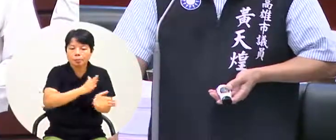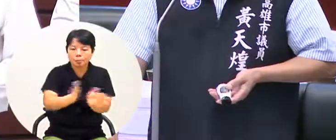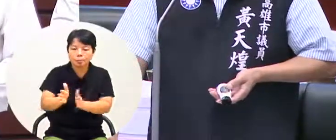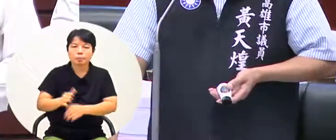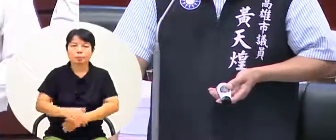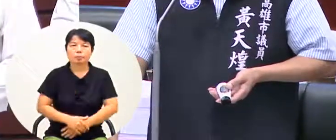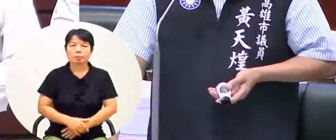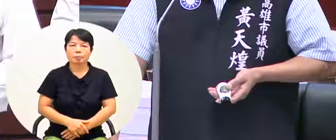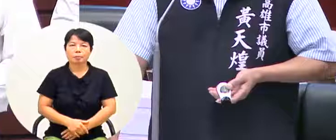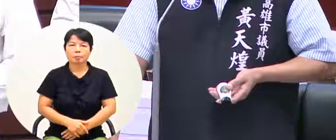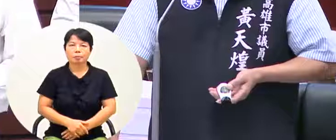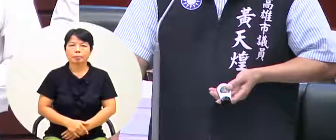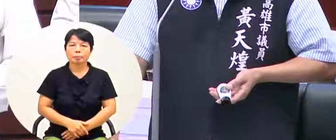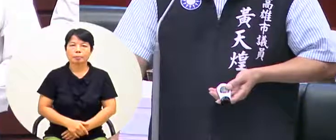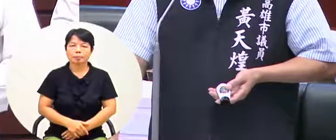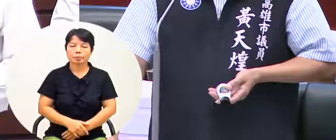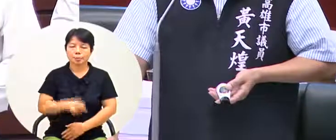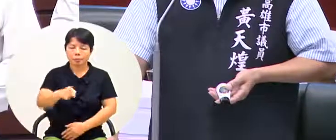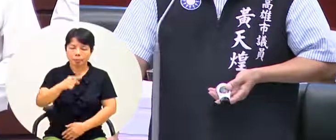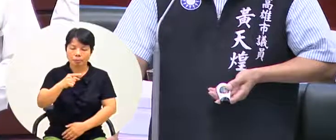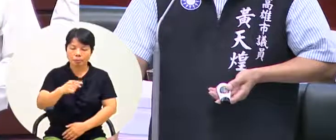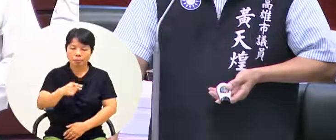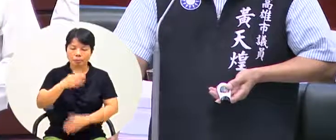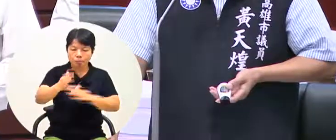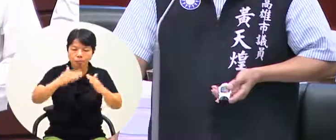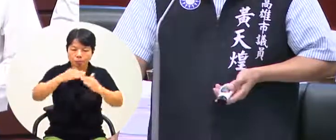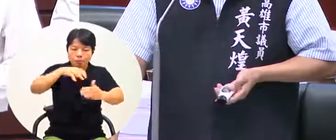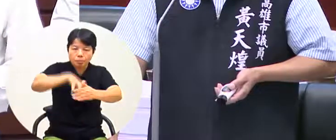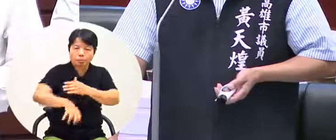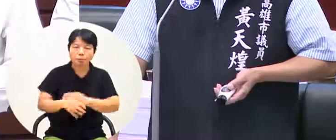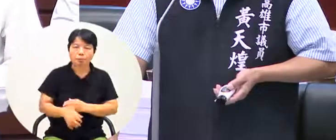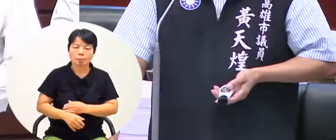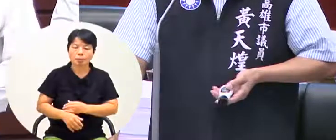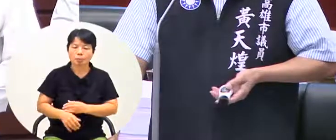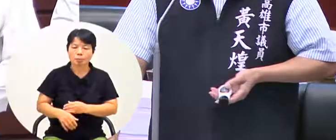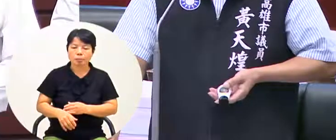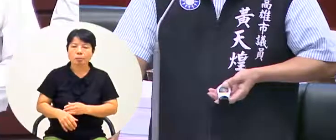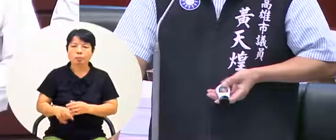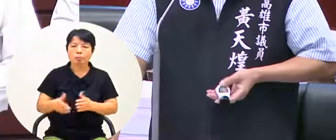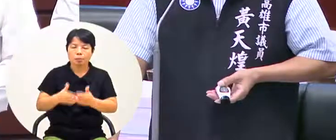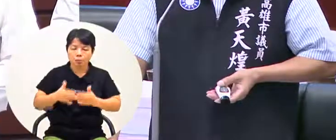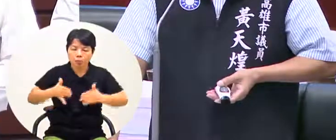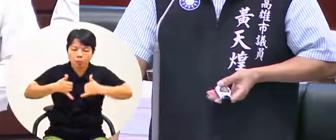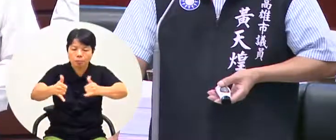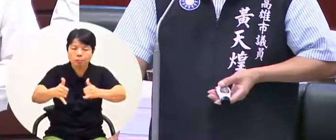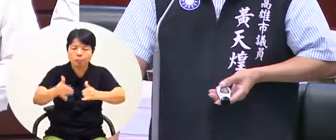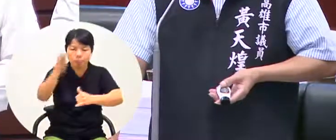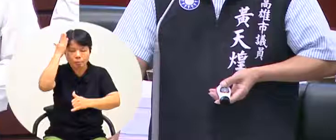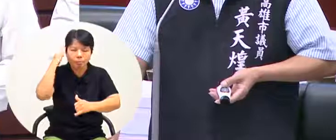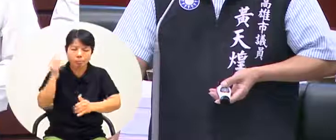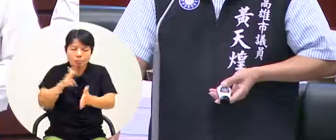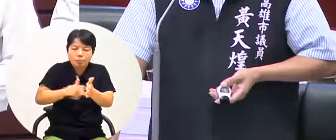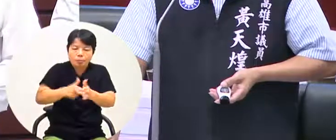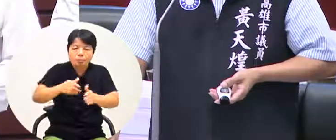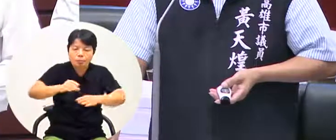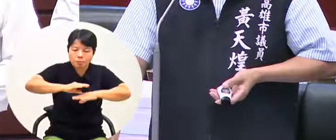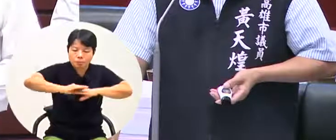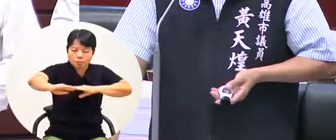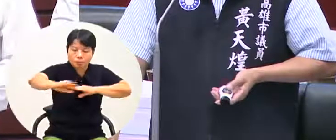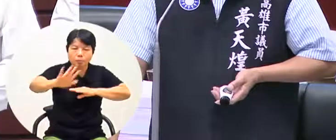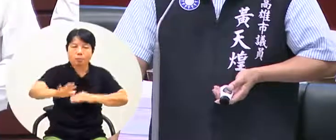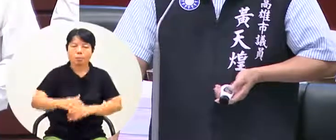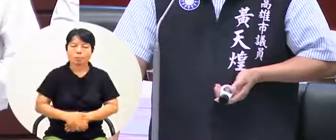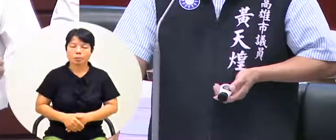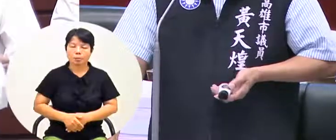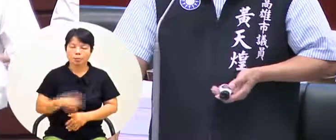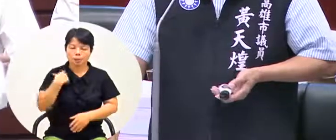学校有进出的迄个店啊家的车道，啊，所以伊的工程部分是全部拢采这个连锁地砖的方式来